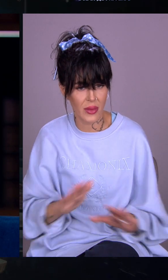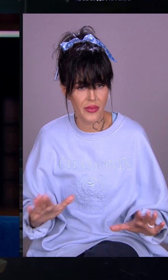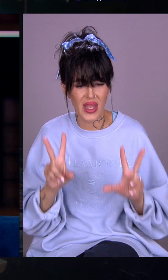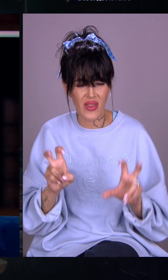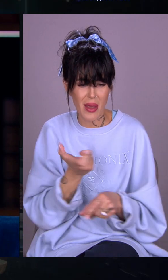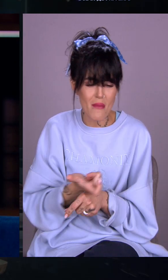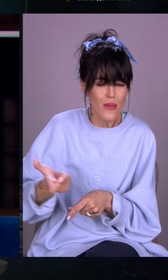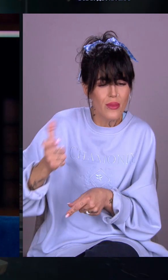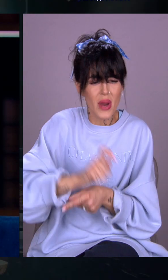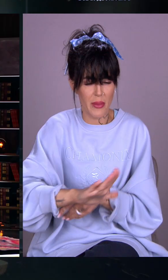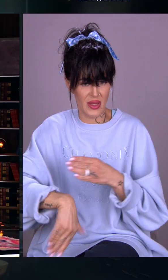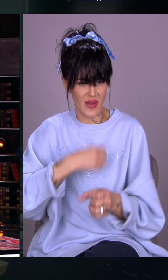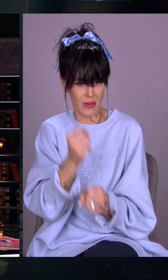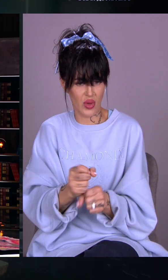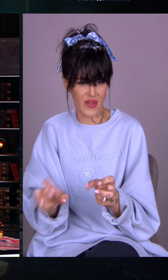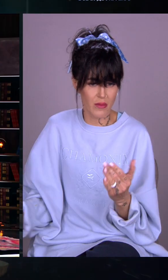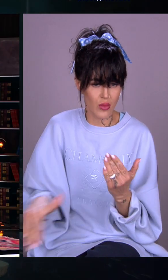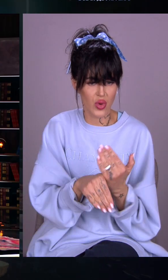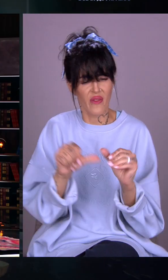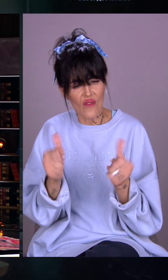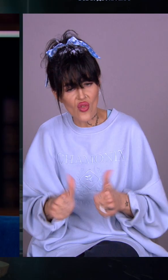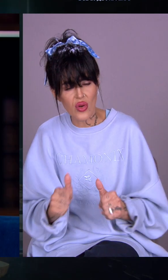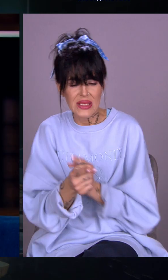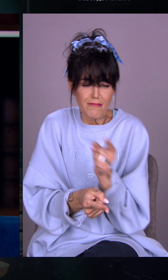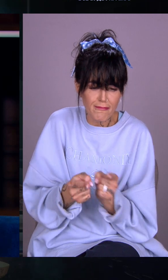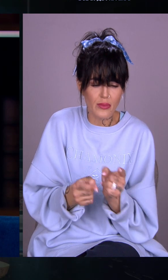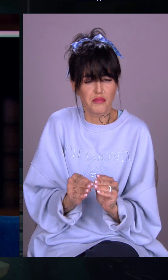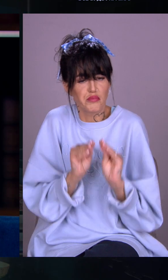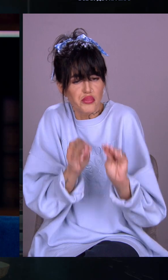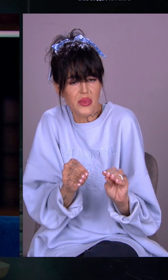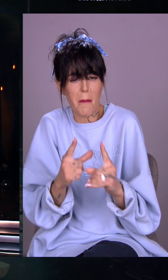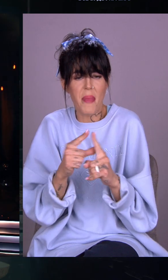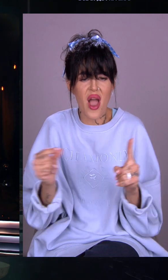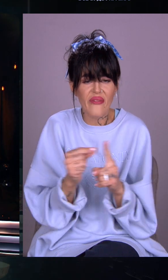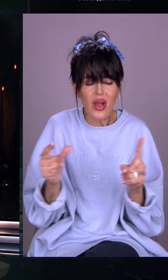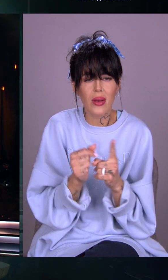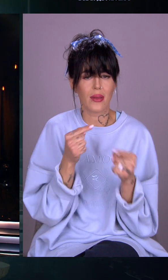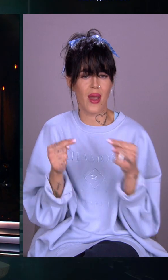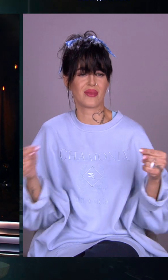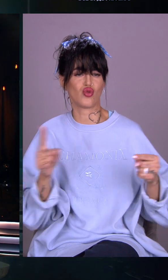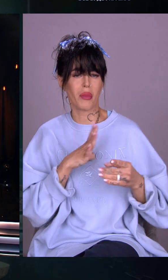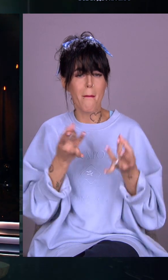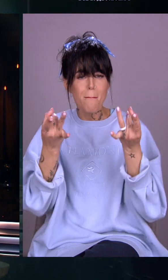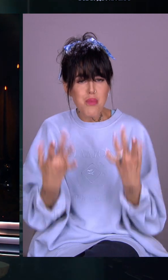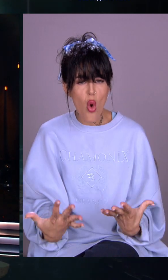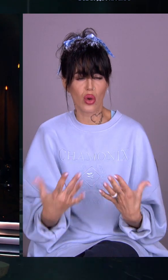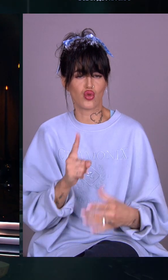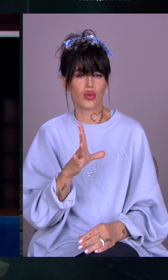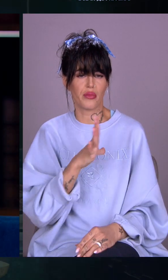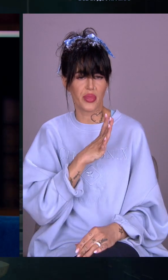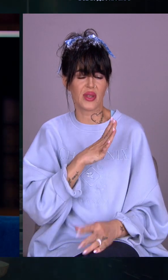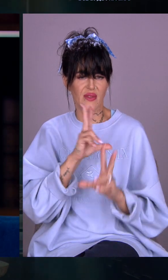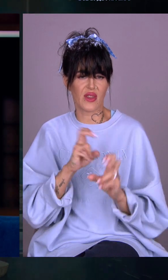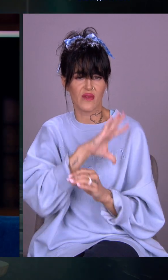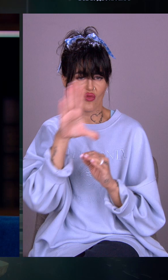масштабна і велика, це нереалістично. Для цього треба поміняти всі правила гри, для того треба спростити процес, для цього потрібно було